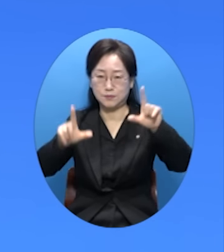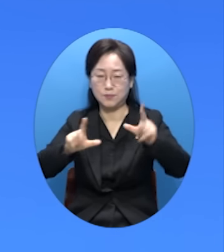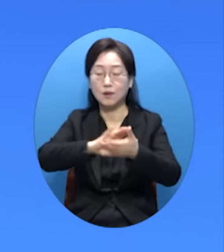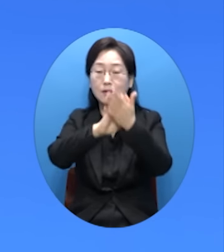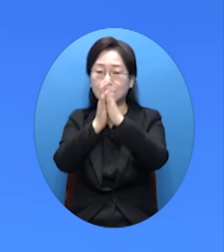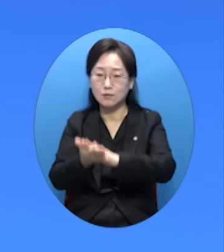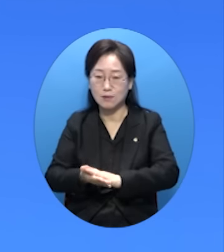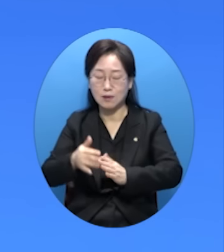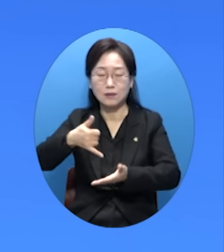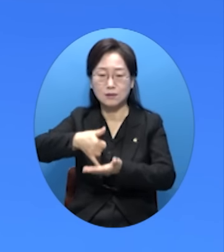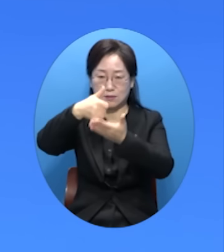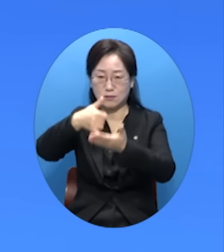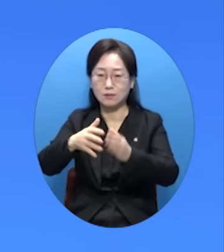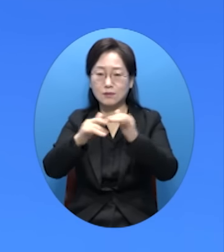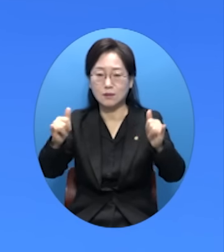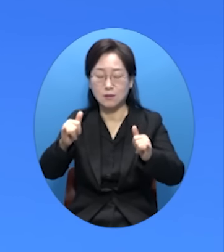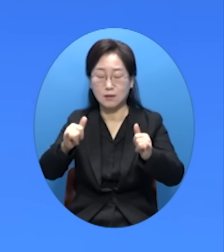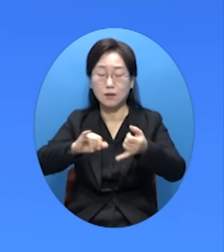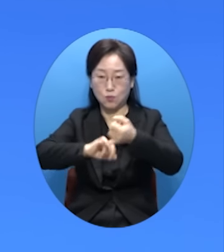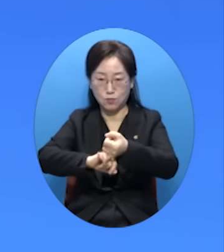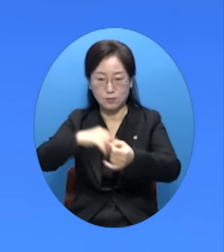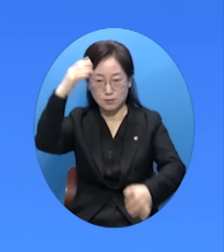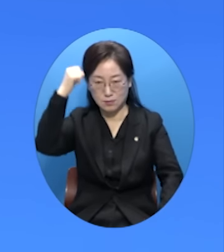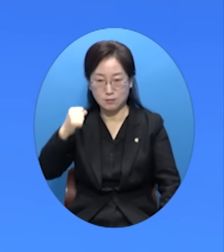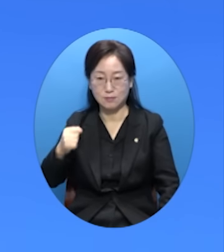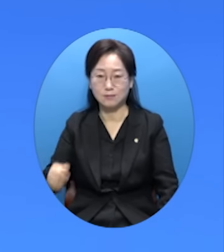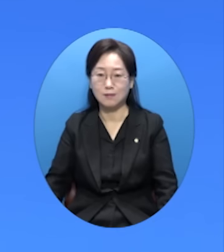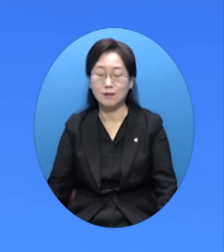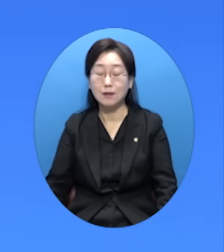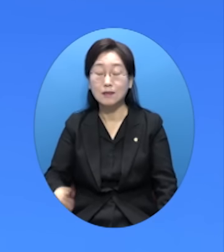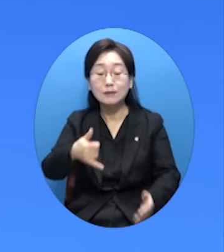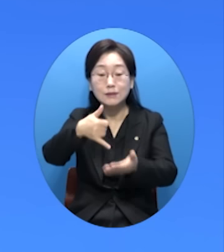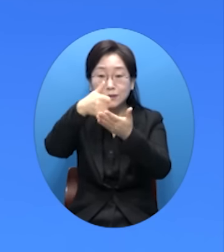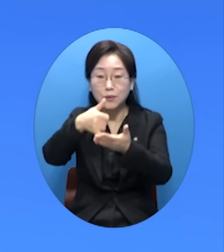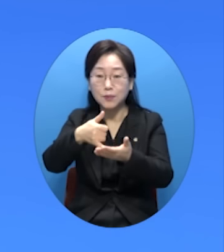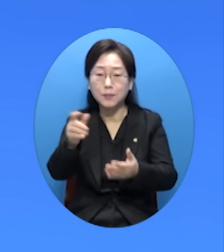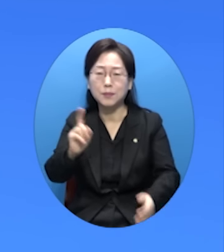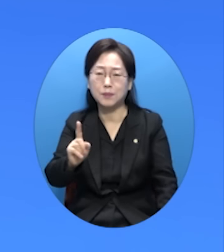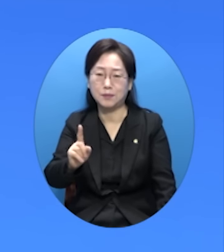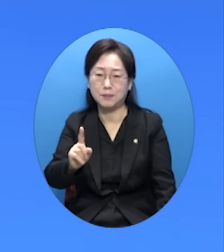변화된 인격자의 모습이라는 것을 잊지 않게 되기를 바랍니다. 그 인격이라고 하는 것은